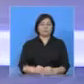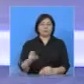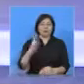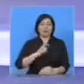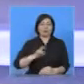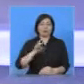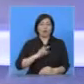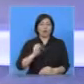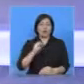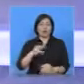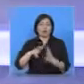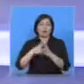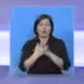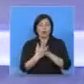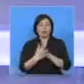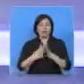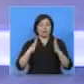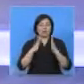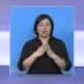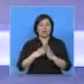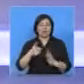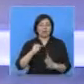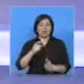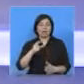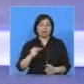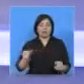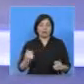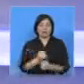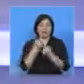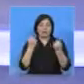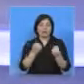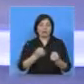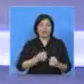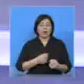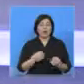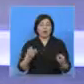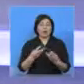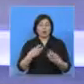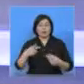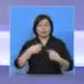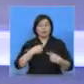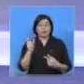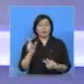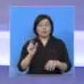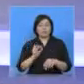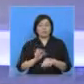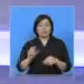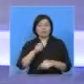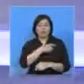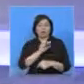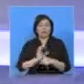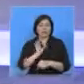Хромтау ауданы Ақжар ауылындағы жер үйде газ конденсаты жарылып, күйік шалған жет адам ауруханаға жеткізілді.